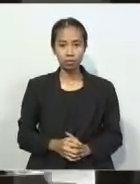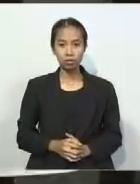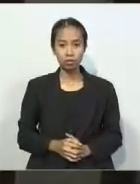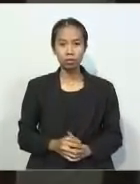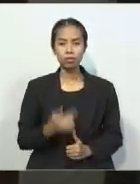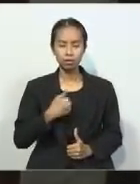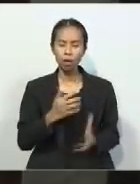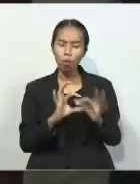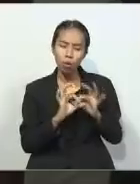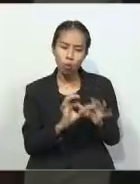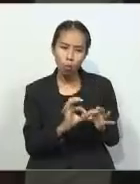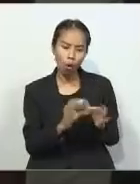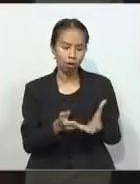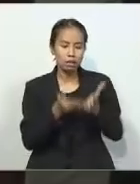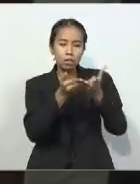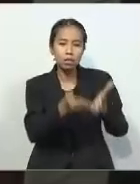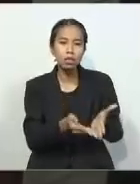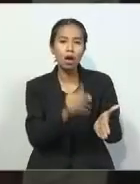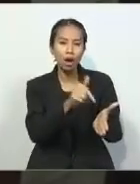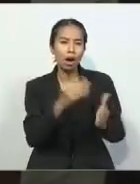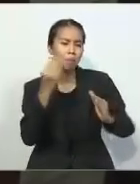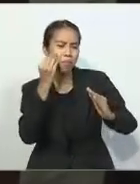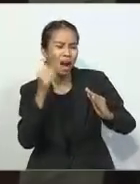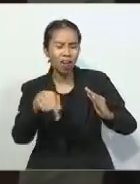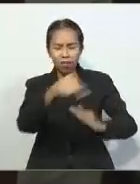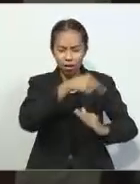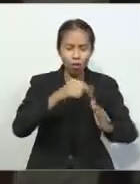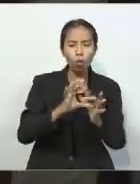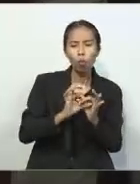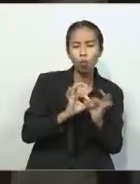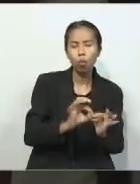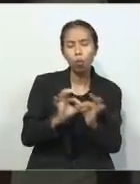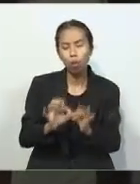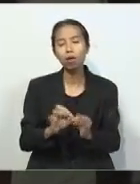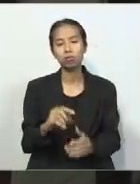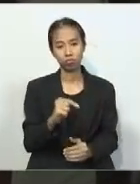เป็นห่วงเรื่องบานอะไรเป็นห่วงบาน